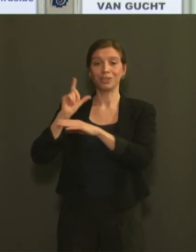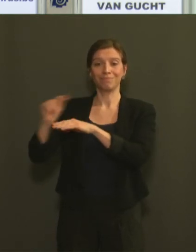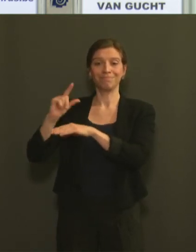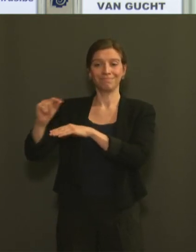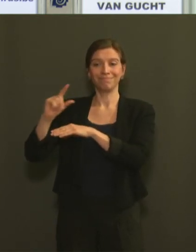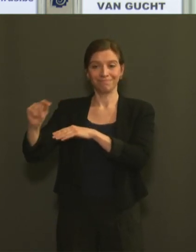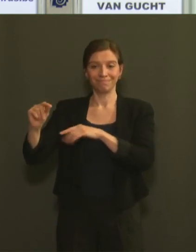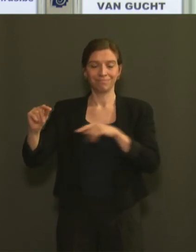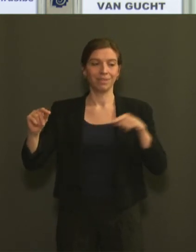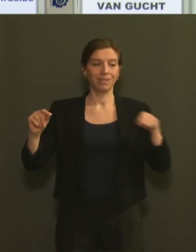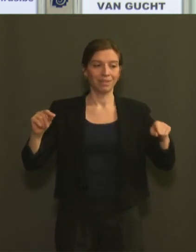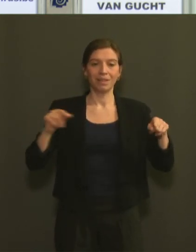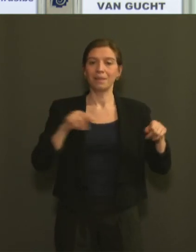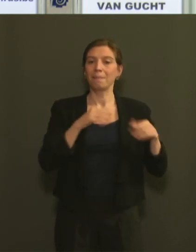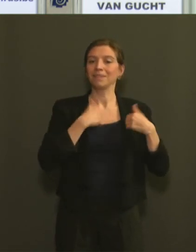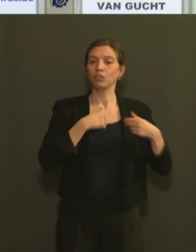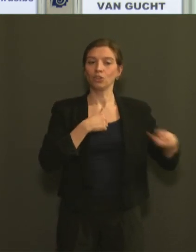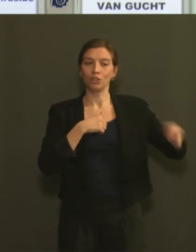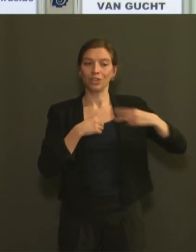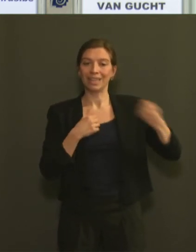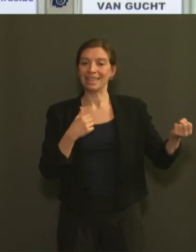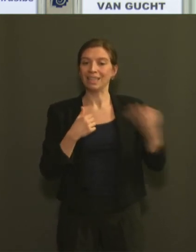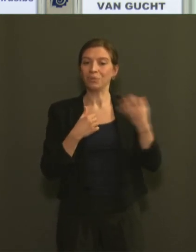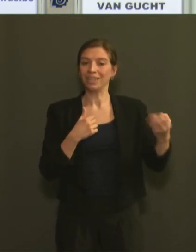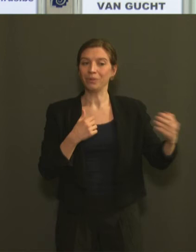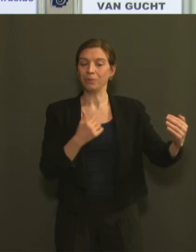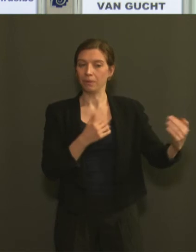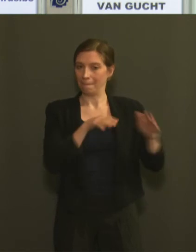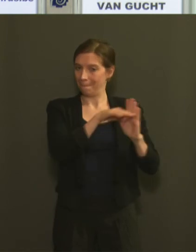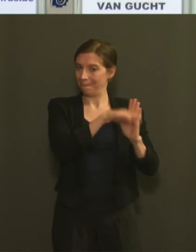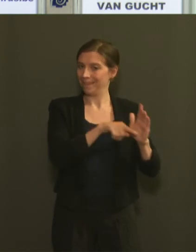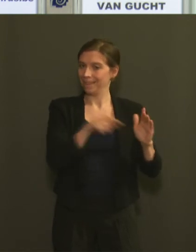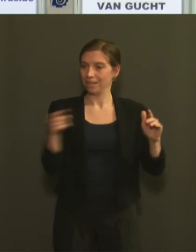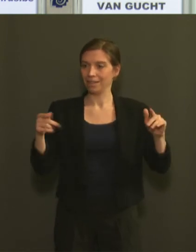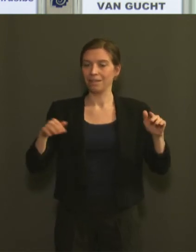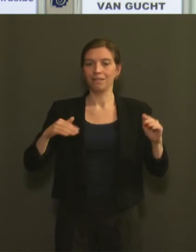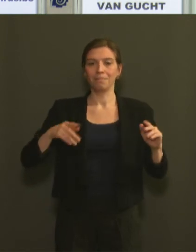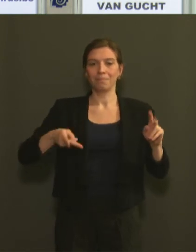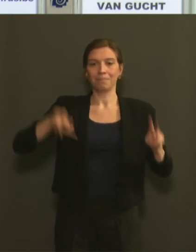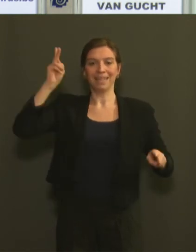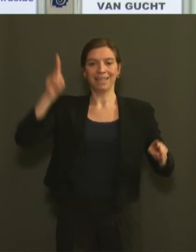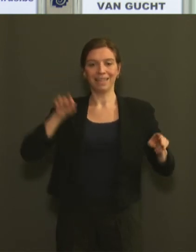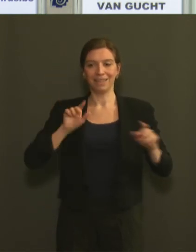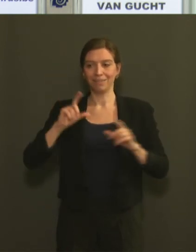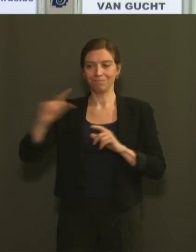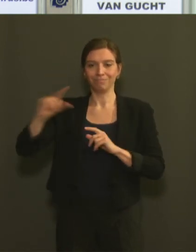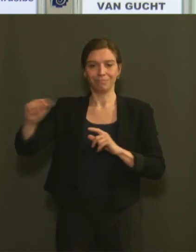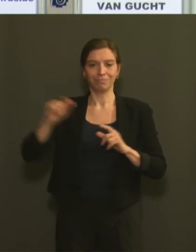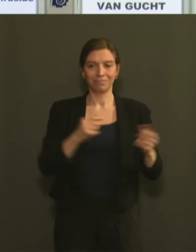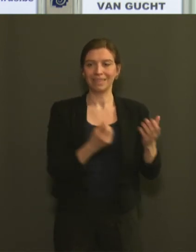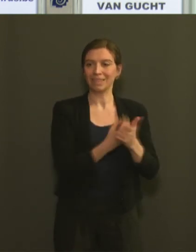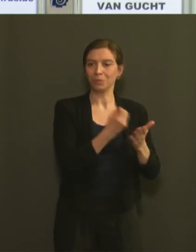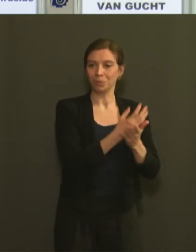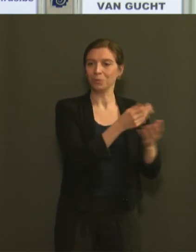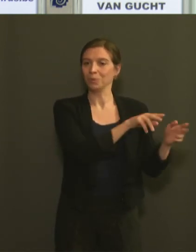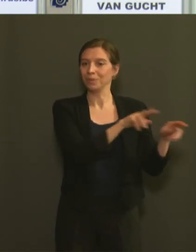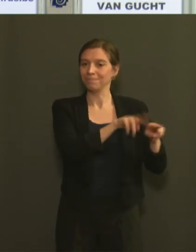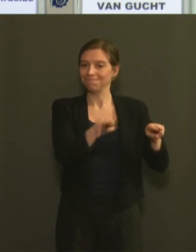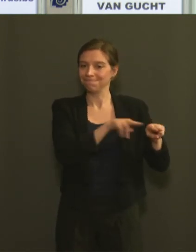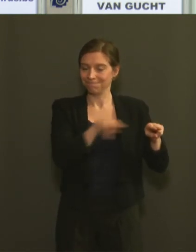le jeune talent qui devront patienter une hausse massive